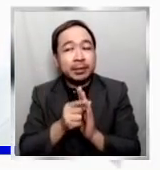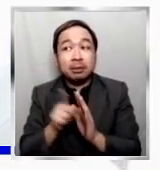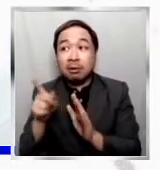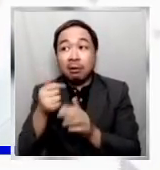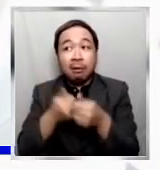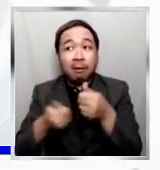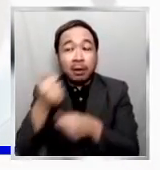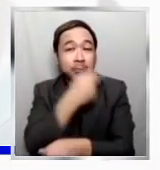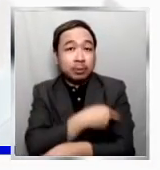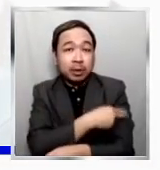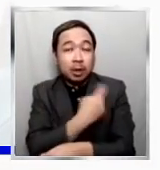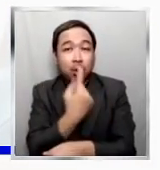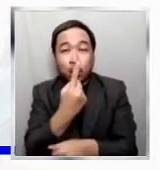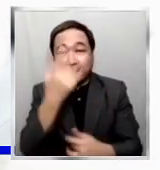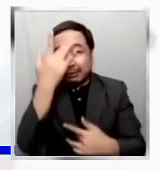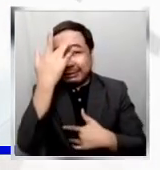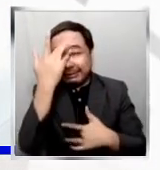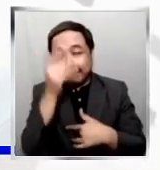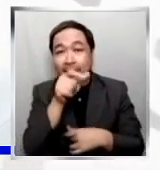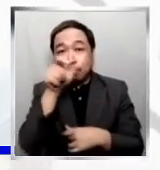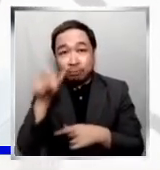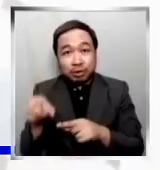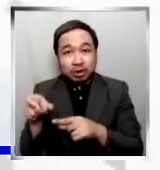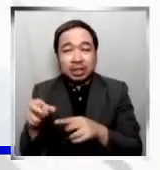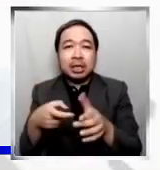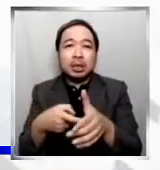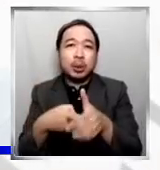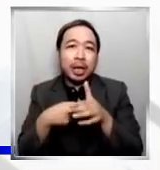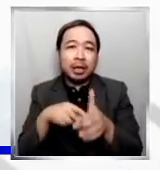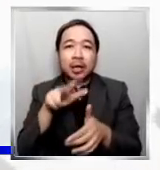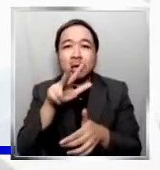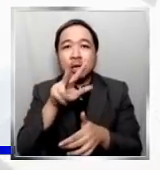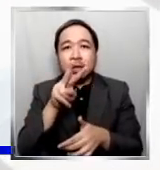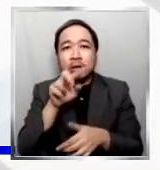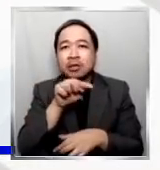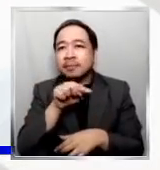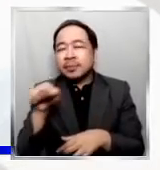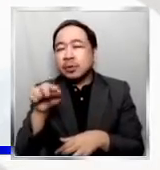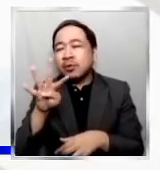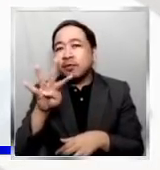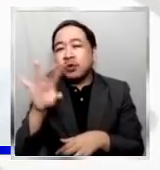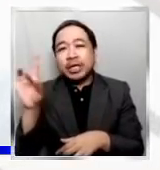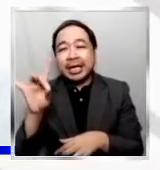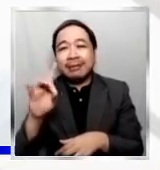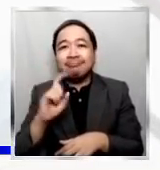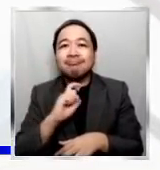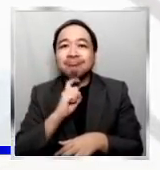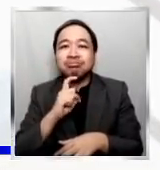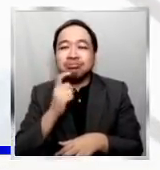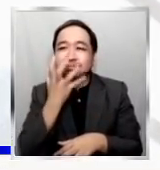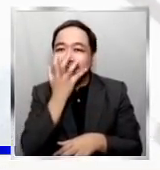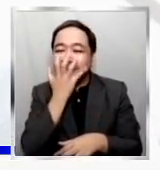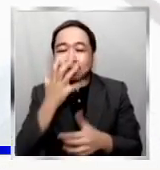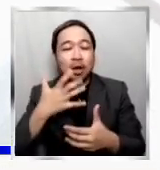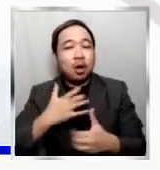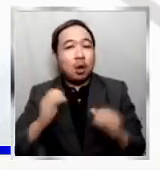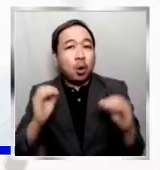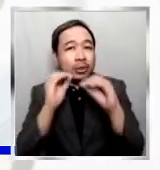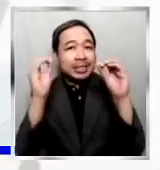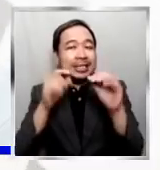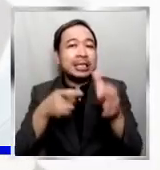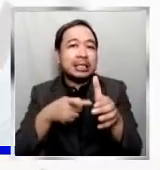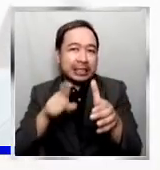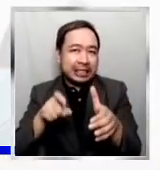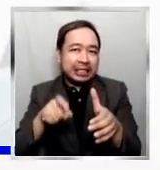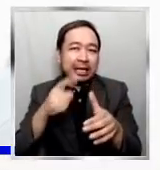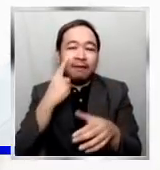patient na naka-high flow oxygen, 32 hanggang 48 na tangke ng oxygen daw ang kailangan sa loob ng 24 oras.